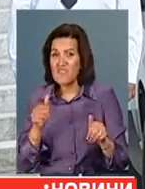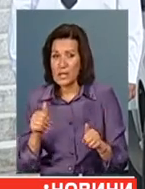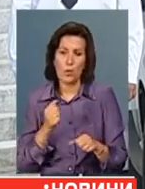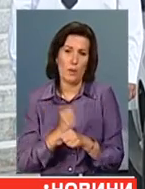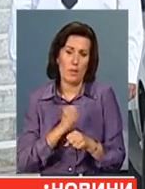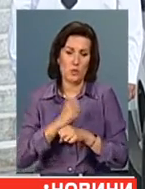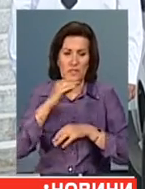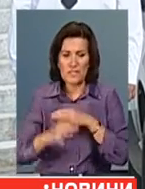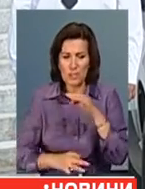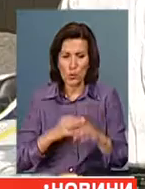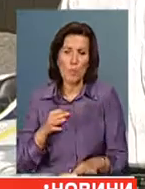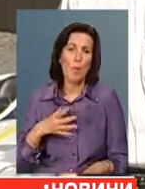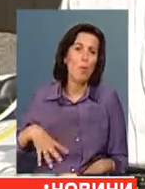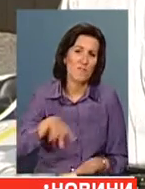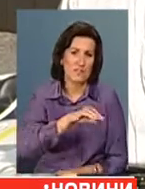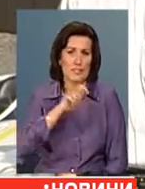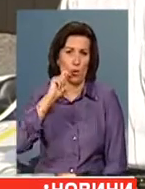цілодобово по всій Україні.